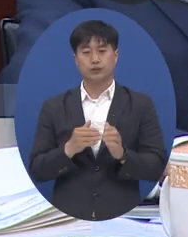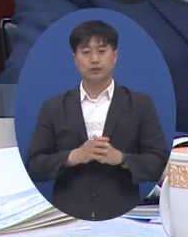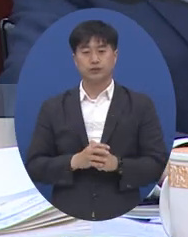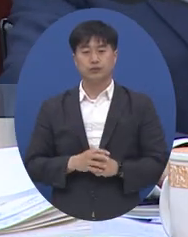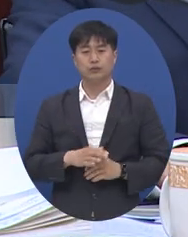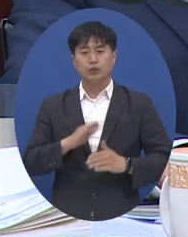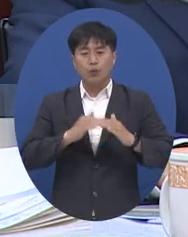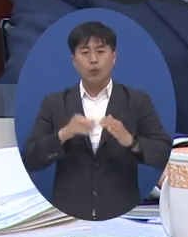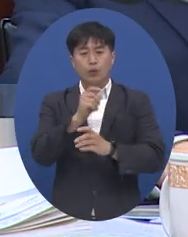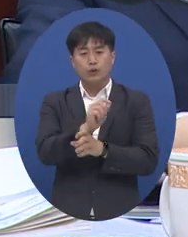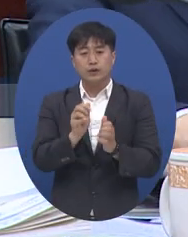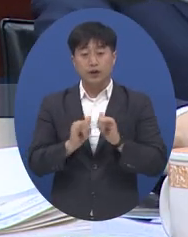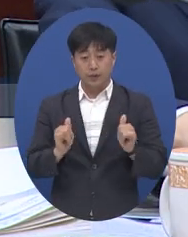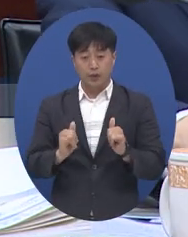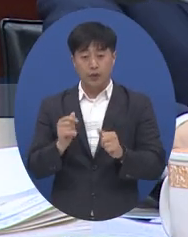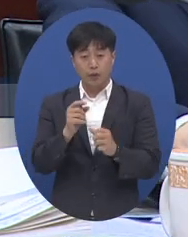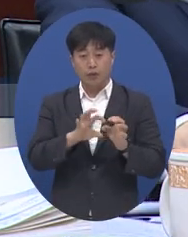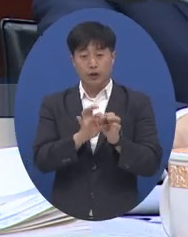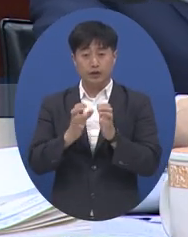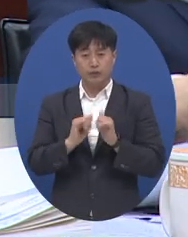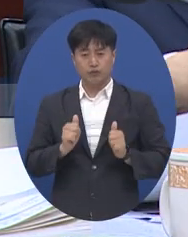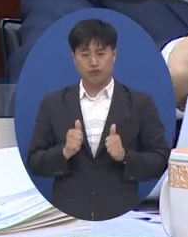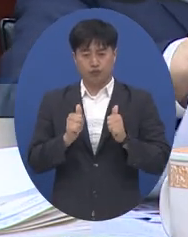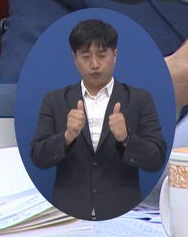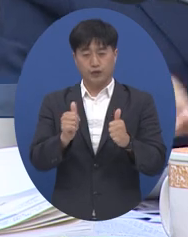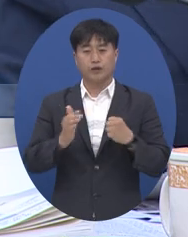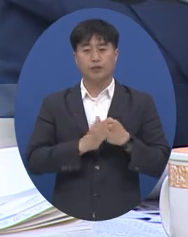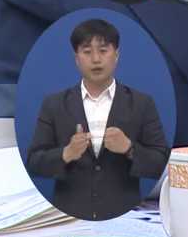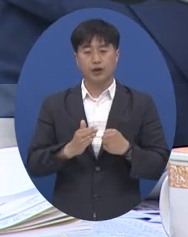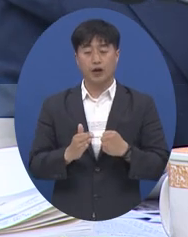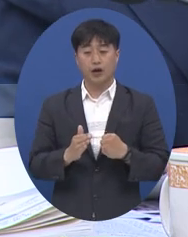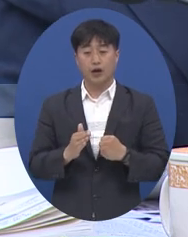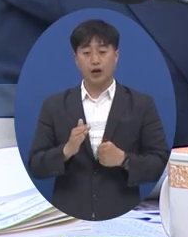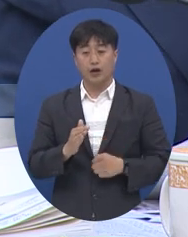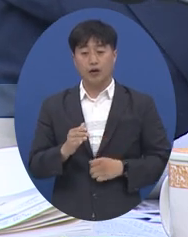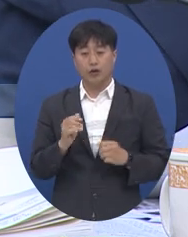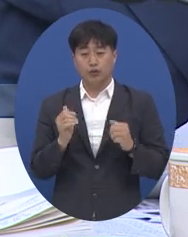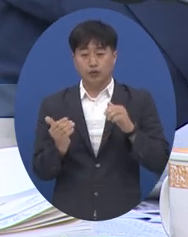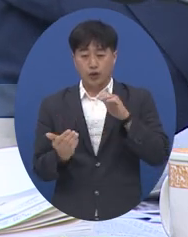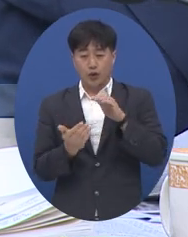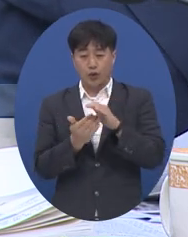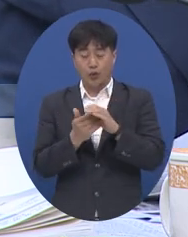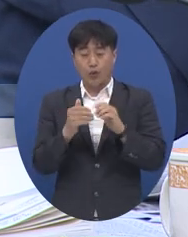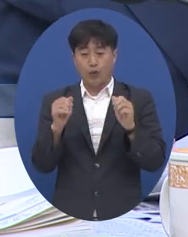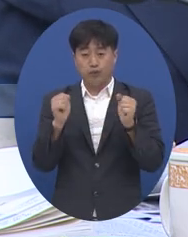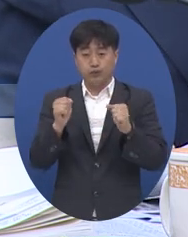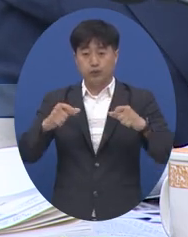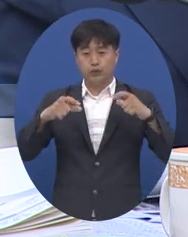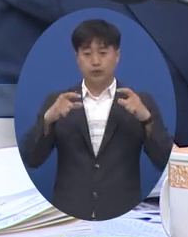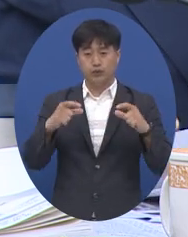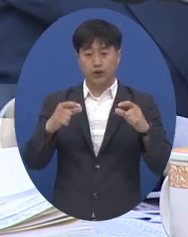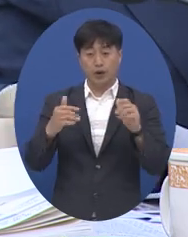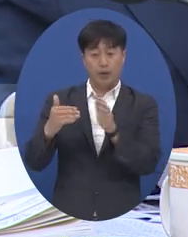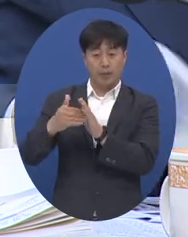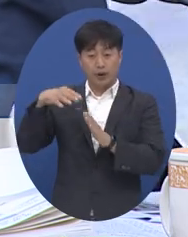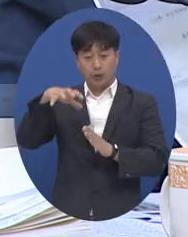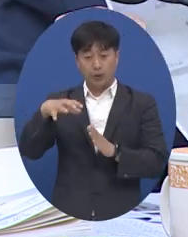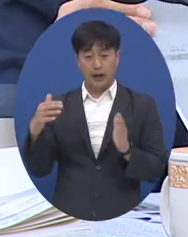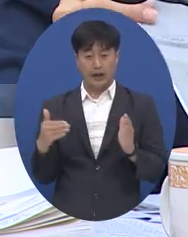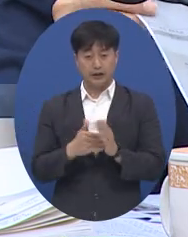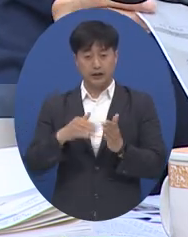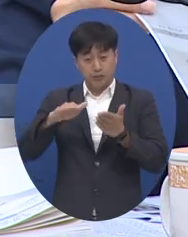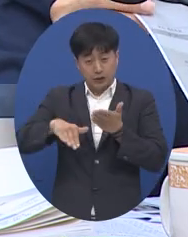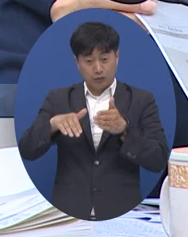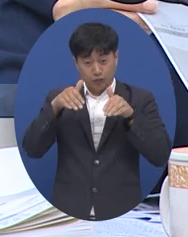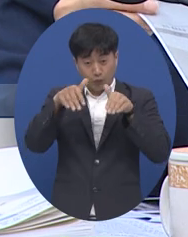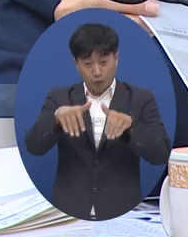우리 이제 공무원 분들도 관계 자 분들께서 또 열심히 해주신 덕분에 어예 우리 그 최우석 그 최 이